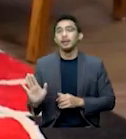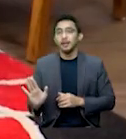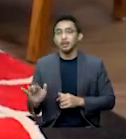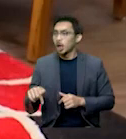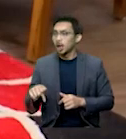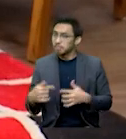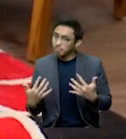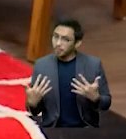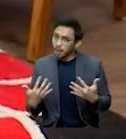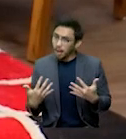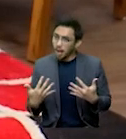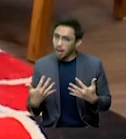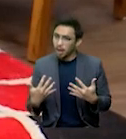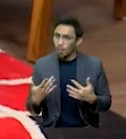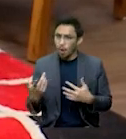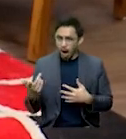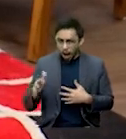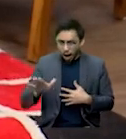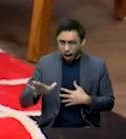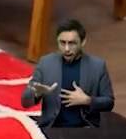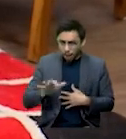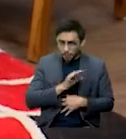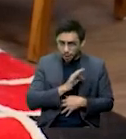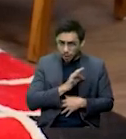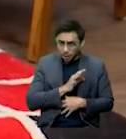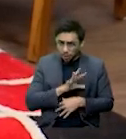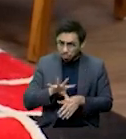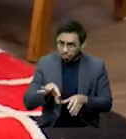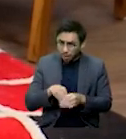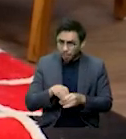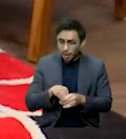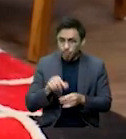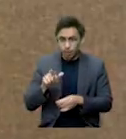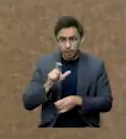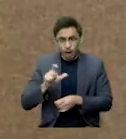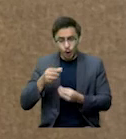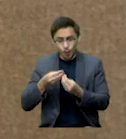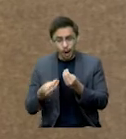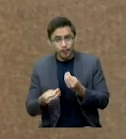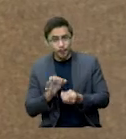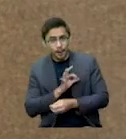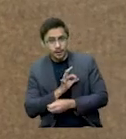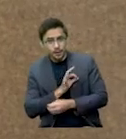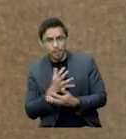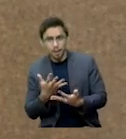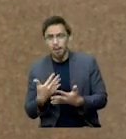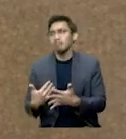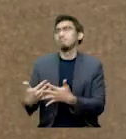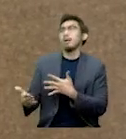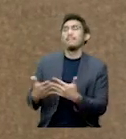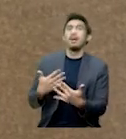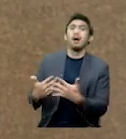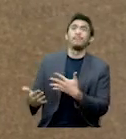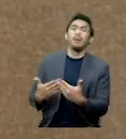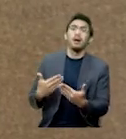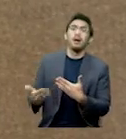presiden Putra presiden enggak apa-apa Kalau engak apaapa karena masyarakat kita juga akan punya pilihan sendiri